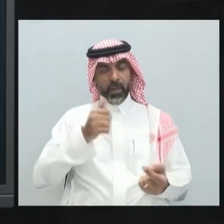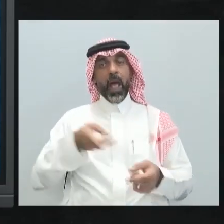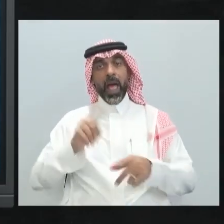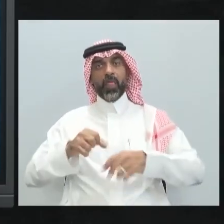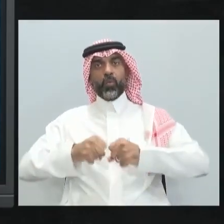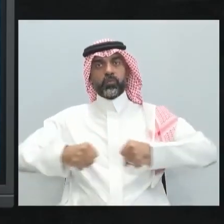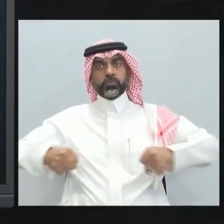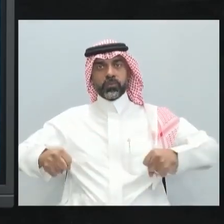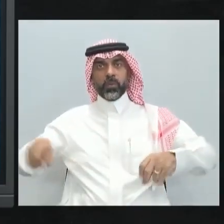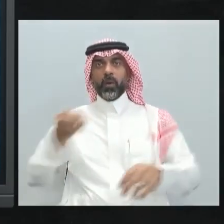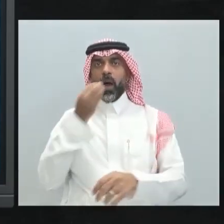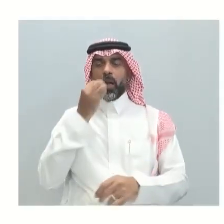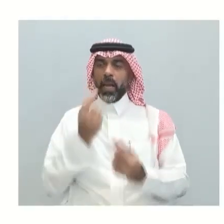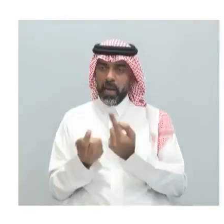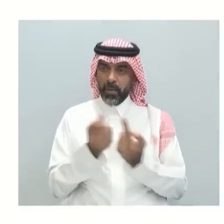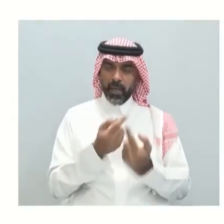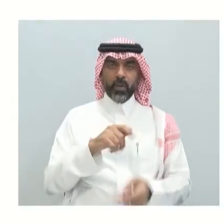وتتغذى على